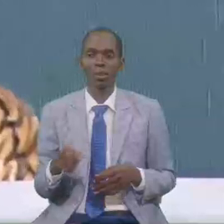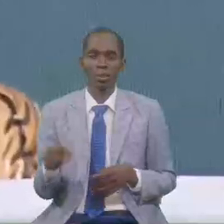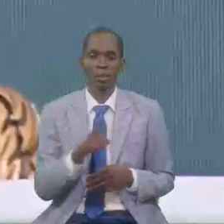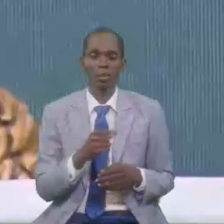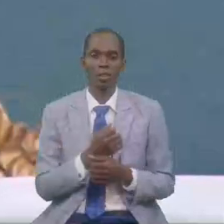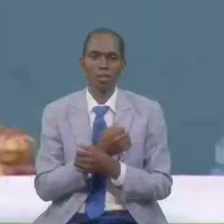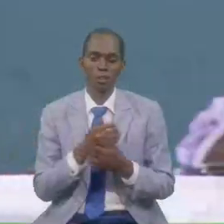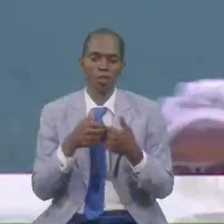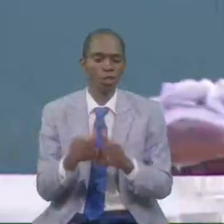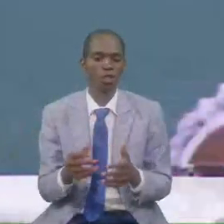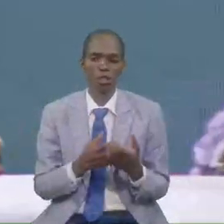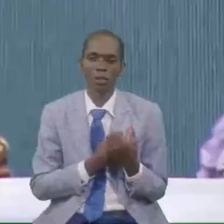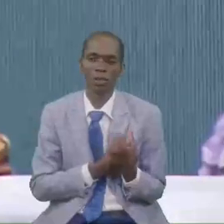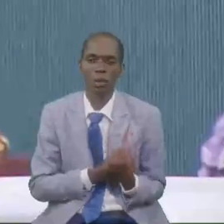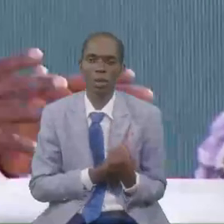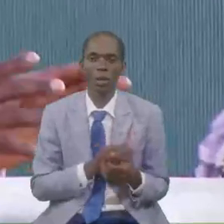perdu courage.